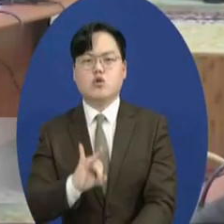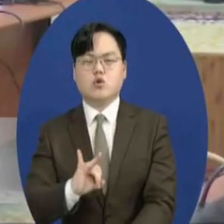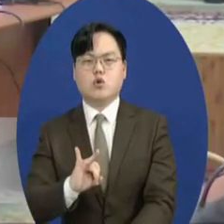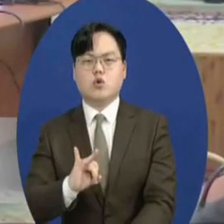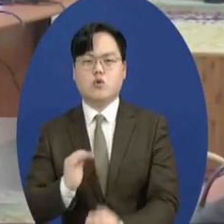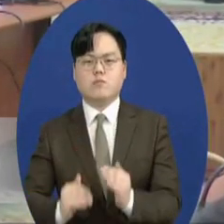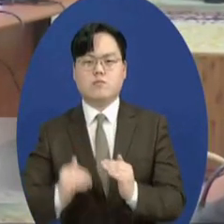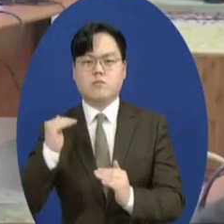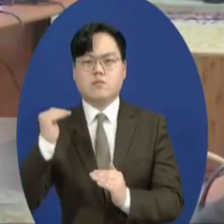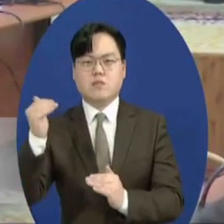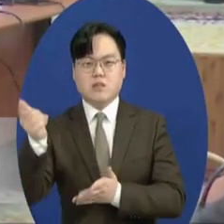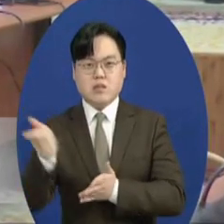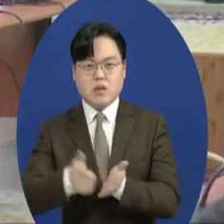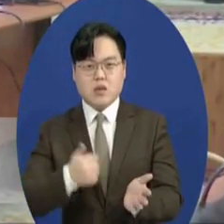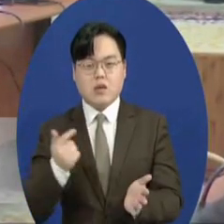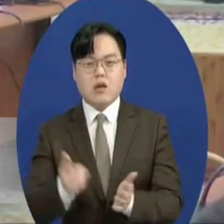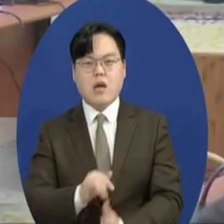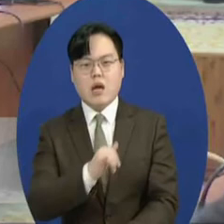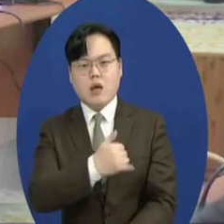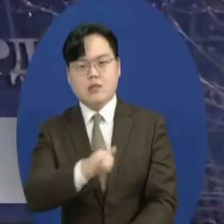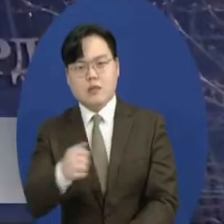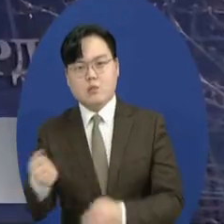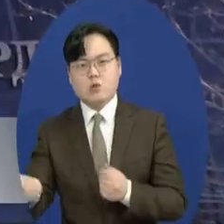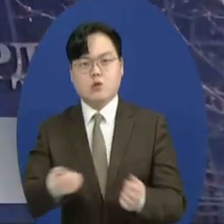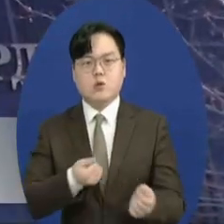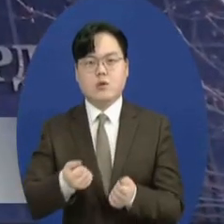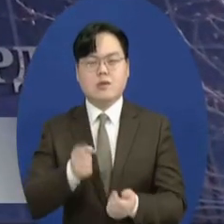хариуцлагыг дээшлүүлэхэд чиглэлсэн зарим талын